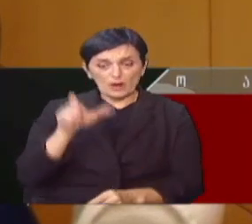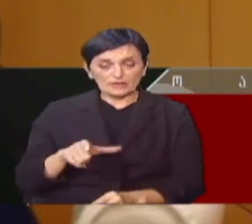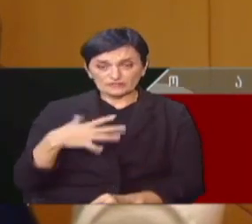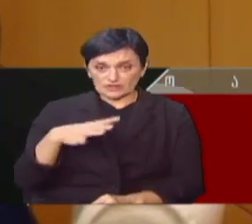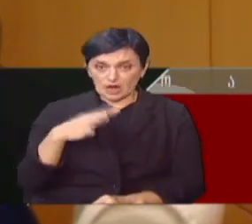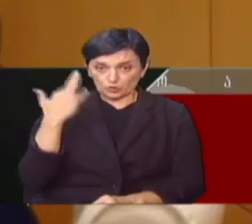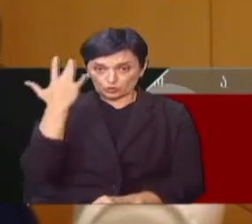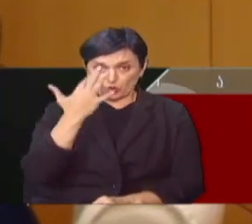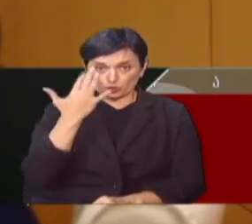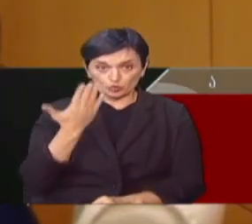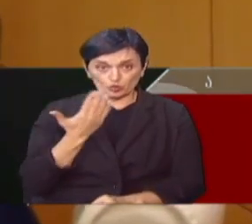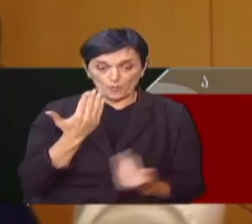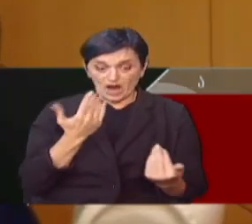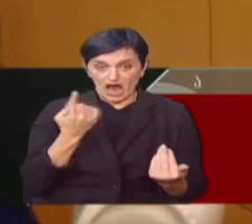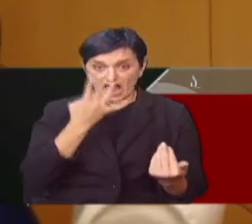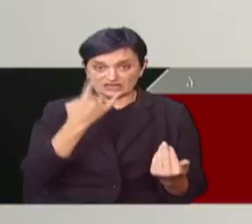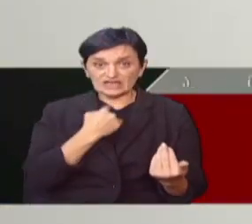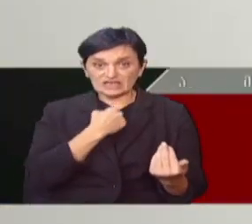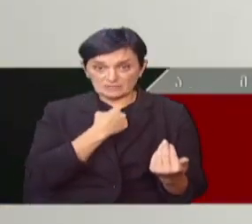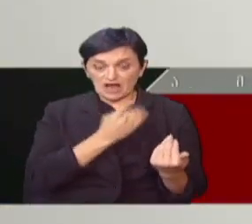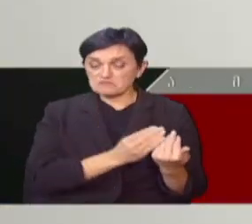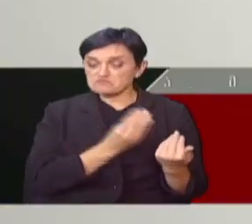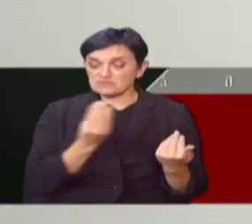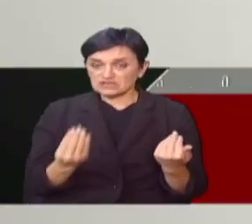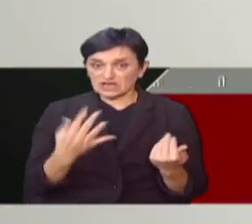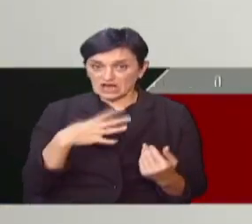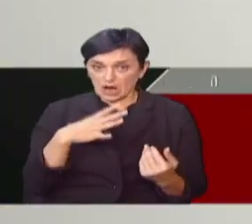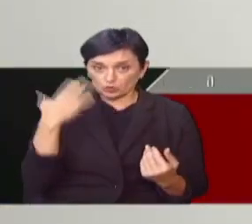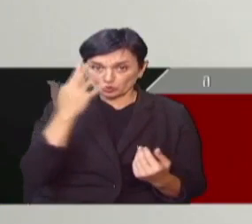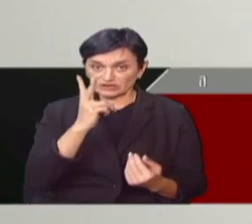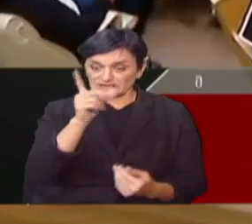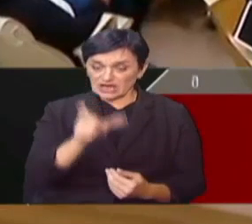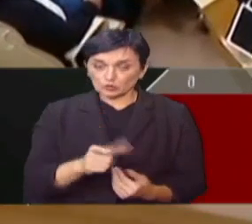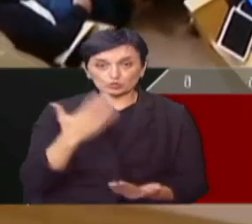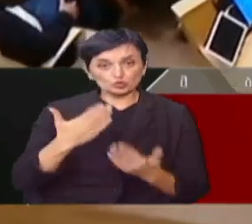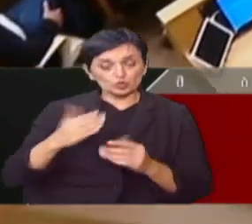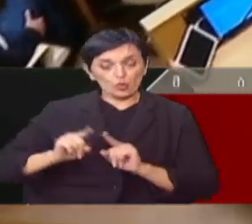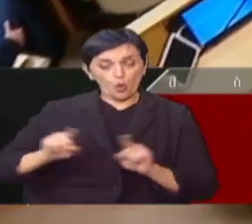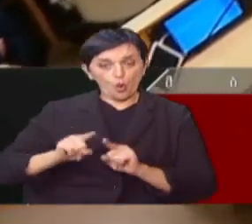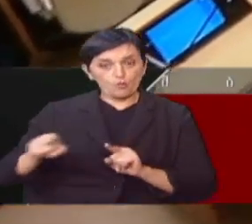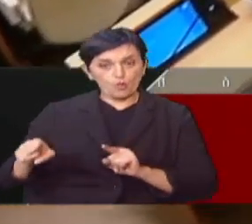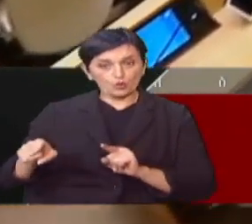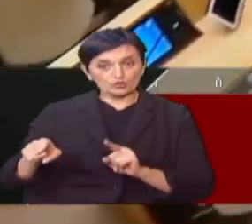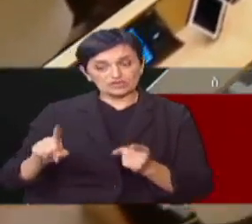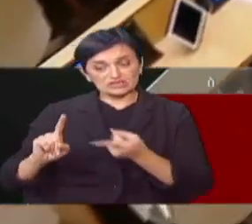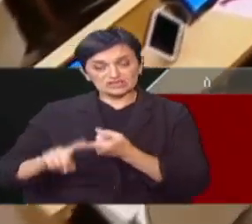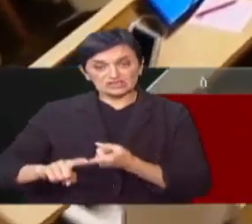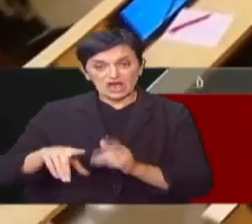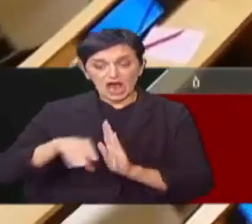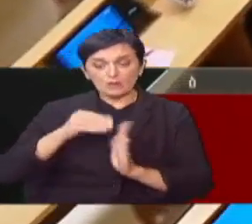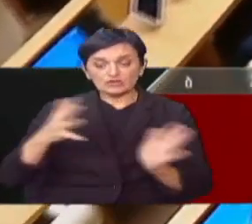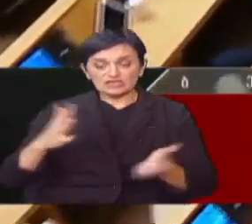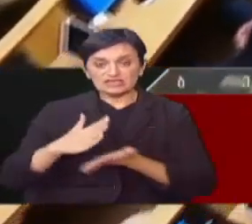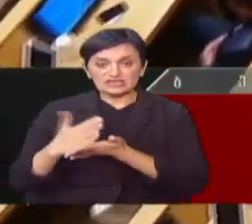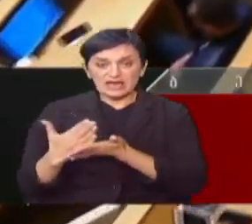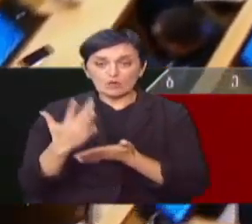ქართული ოცნებისას, რომელმაც მას ერთხელ ხმა ისე მისცა, როგორც ქართული ოცნების კანდიდატს, თუ ოპოზიციისას, რომლის ამომრჩევლის დიდი ნაწილიც